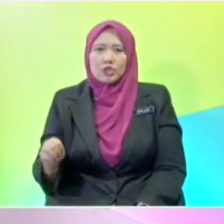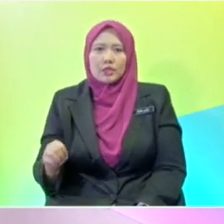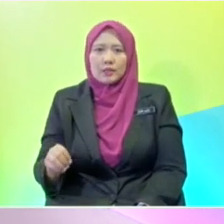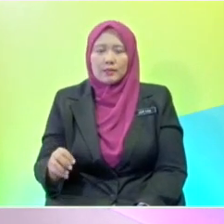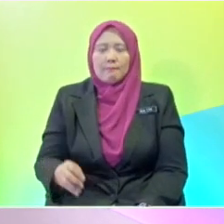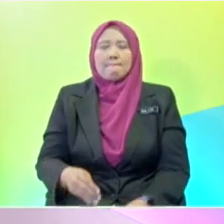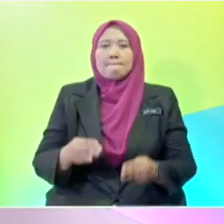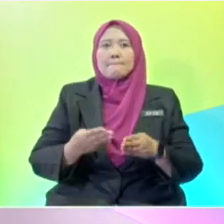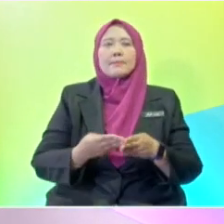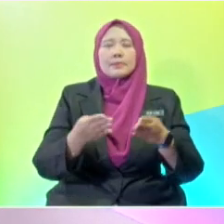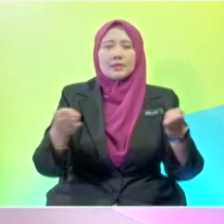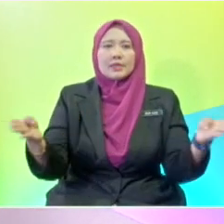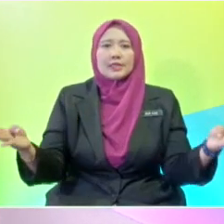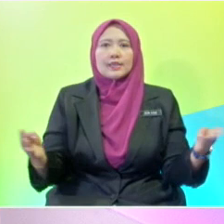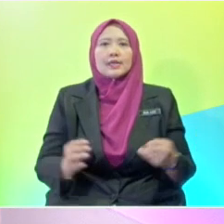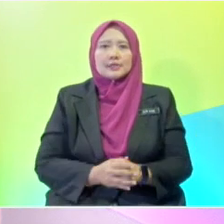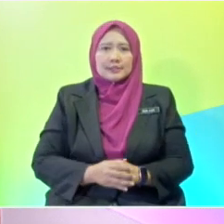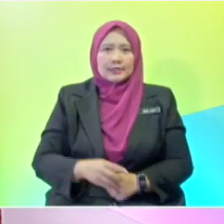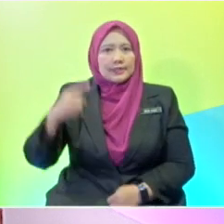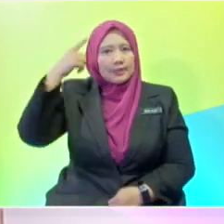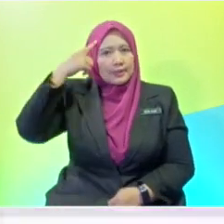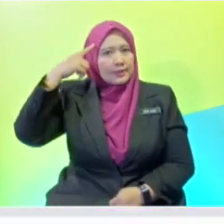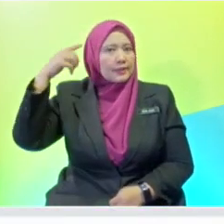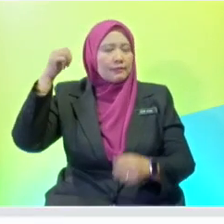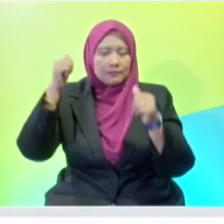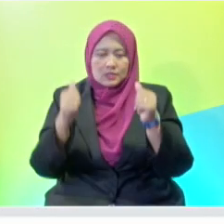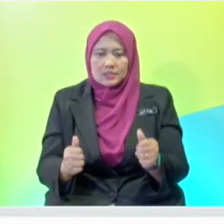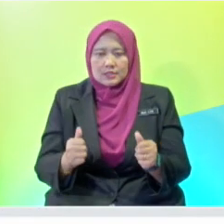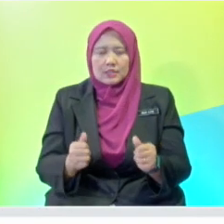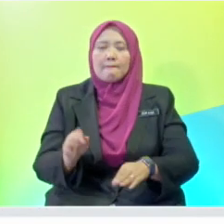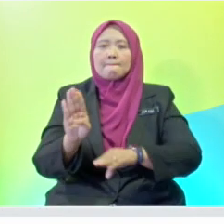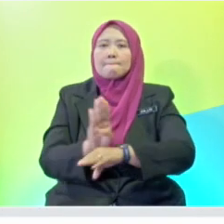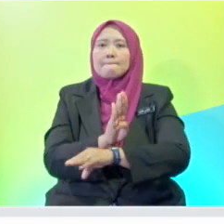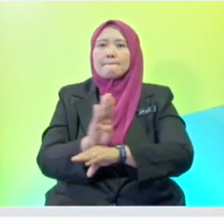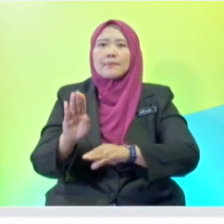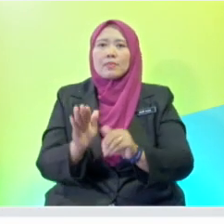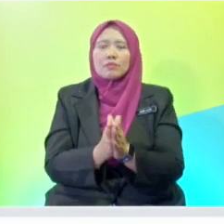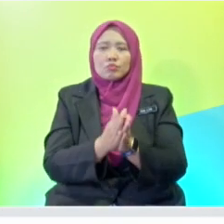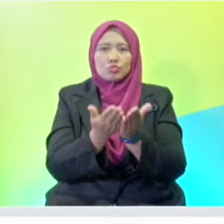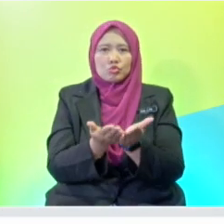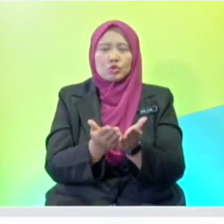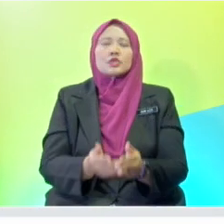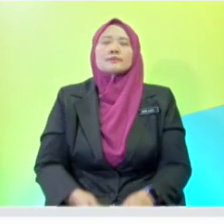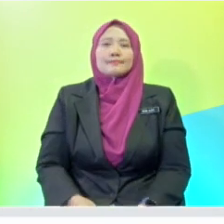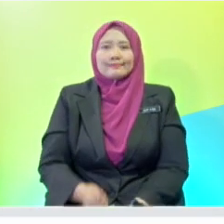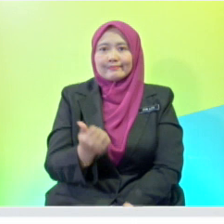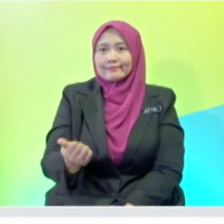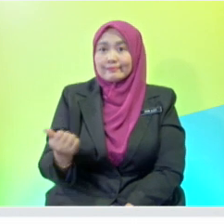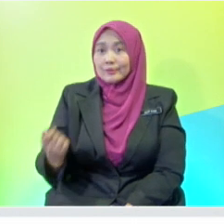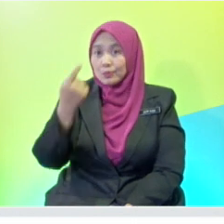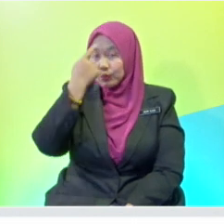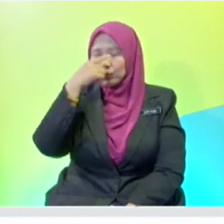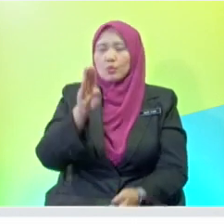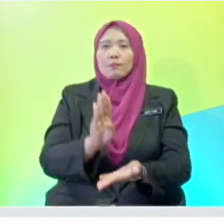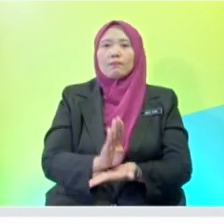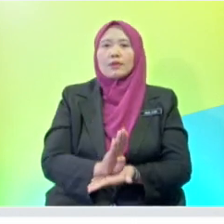yang dikatakan sebagai apa satu alat untuk membantu merawatnya